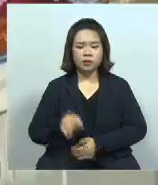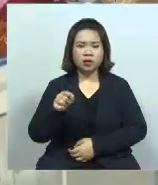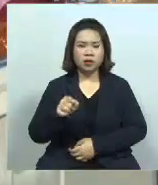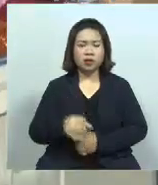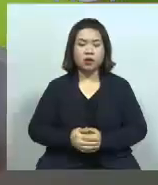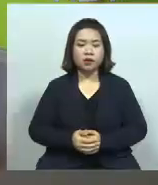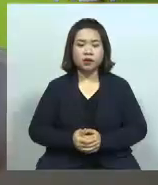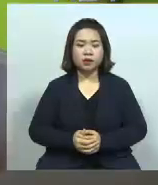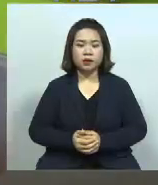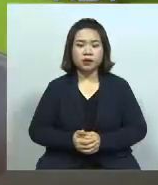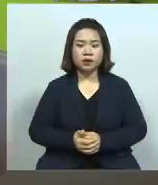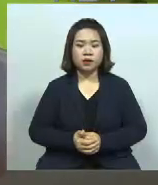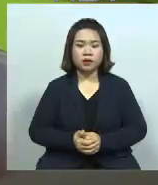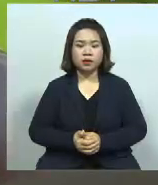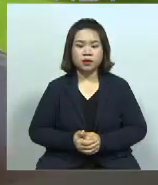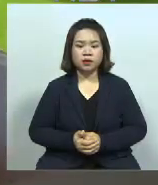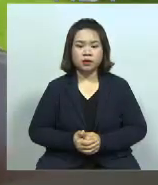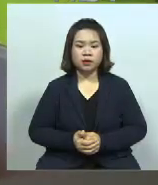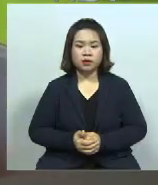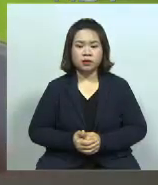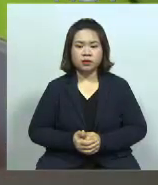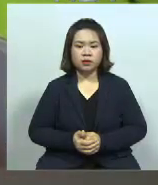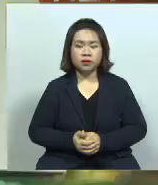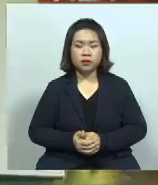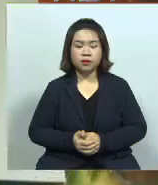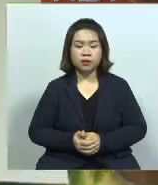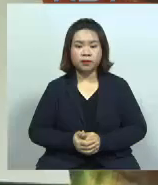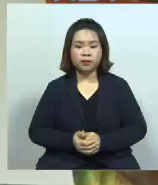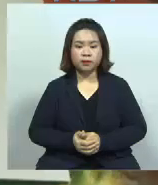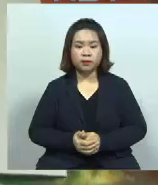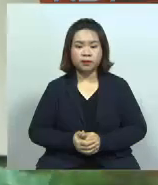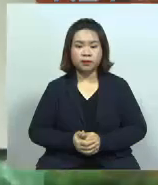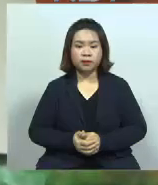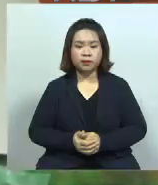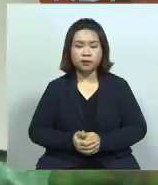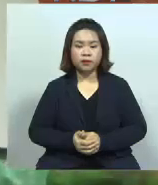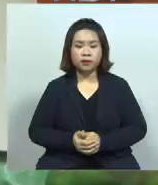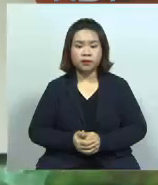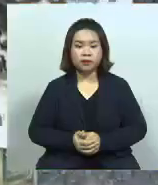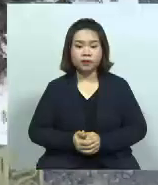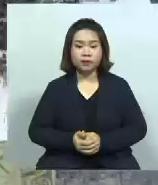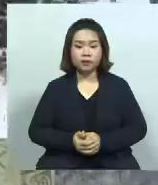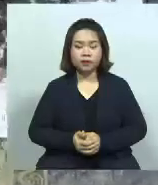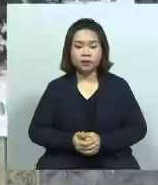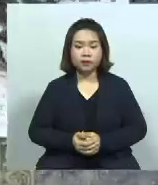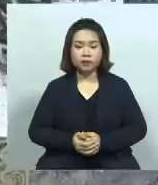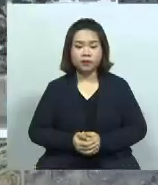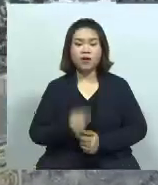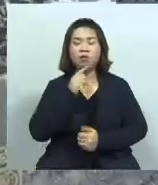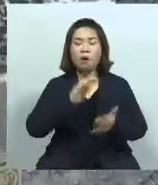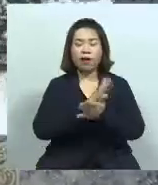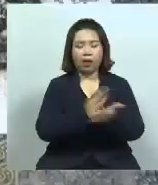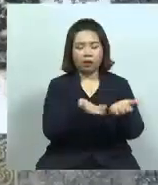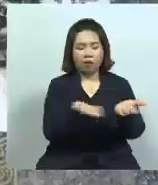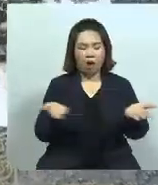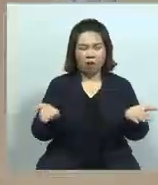ือนดำก็มี สีเต็มที่ราคามืออะไรงี้สีก็แพง ลูกค้าก็มากก็มากสีเลยสี เลยกว่าแพง20แพงนะครับจ